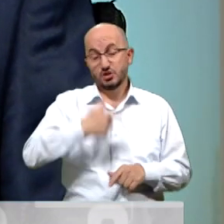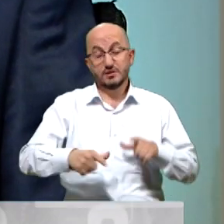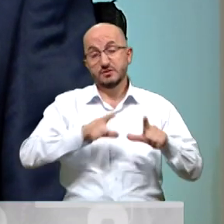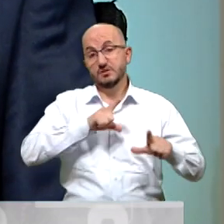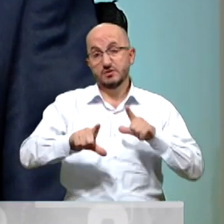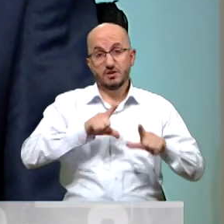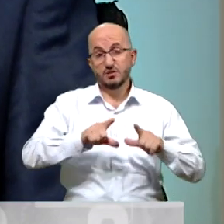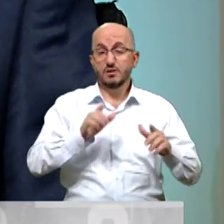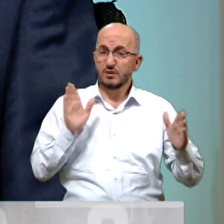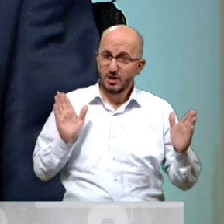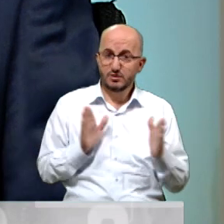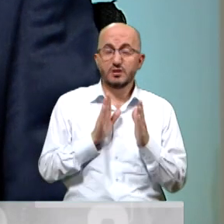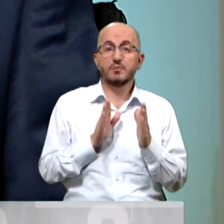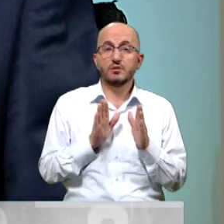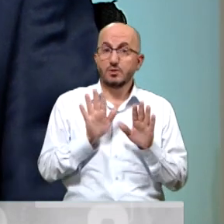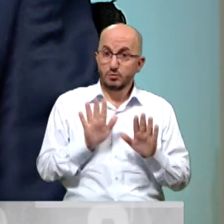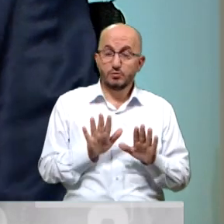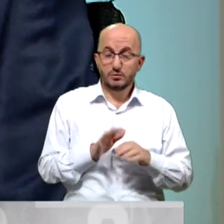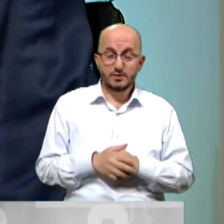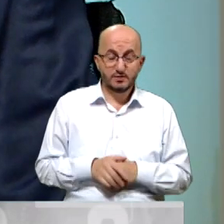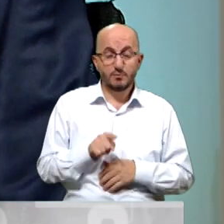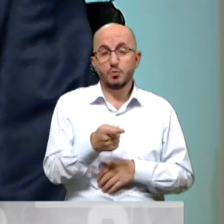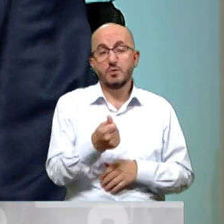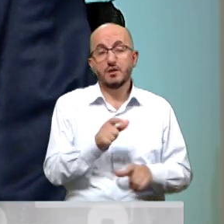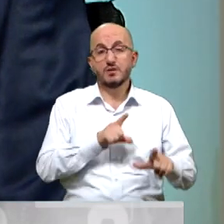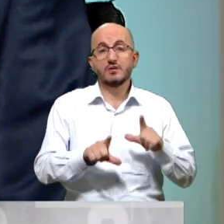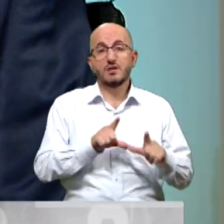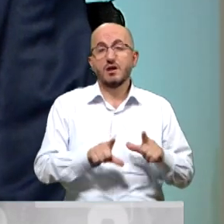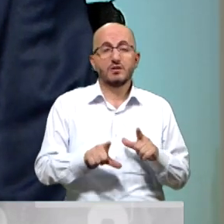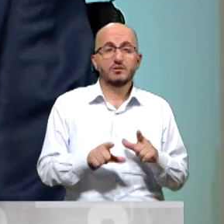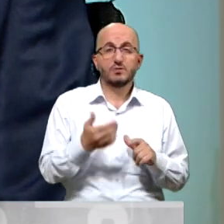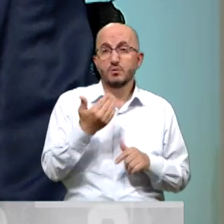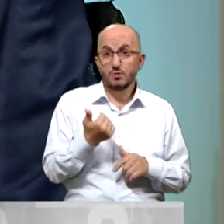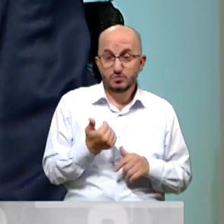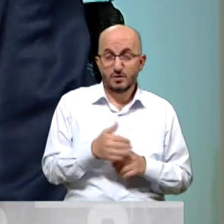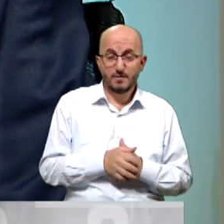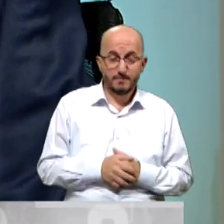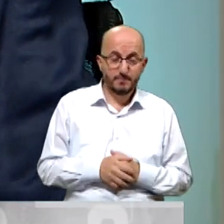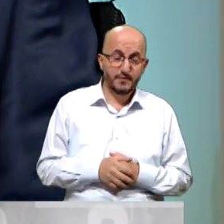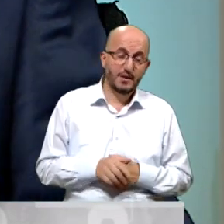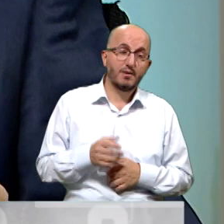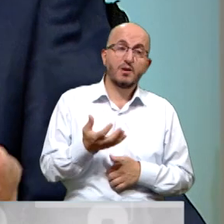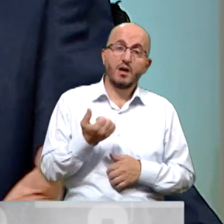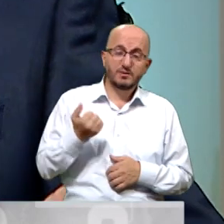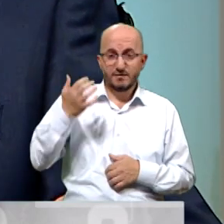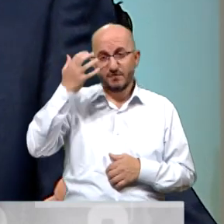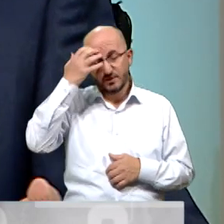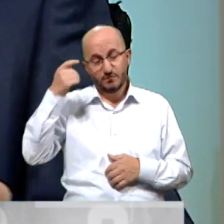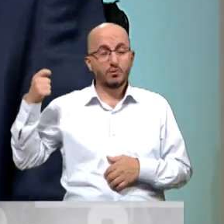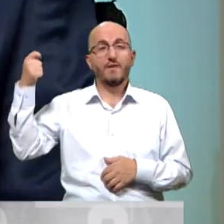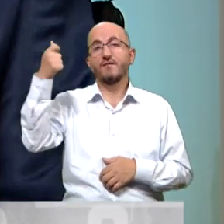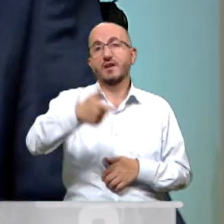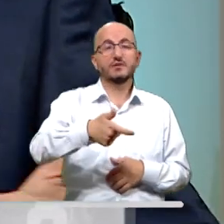ihtiyaçlarını karşılayabilecek durumdaysa, bu paraya ihtiyacı yoksa bunu alsın fakir fukaraya